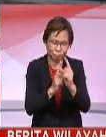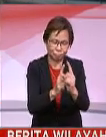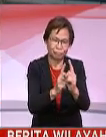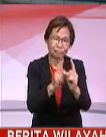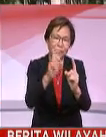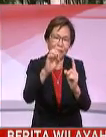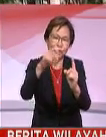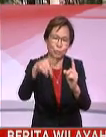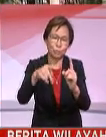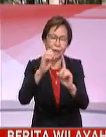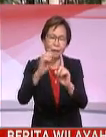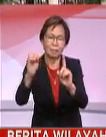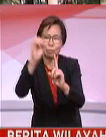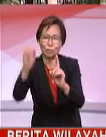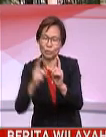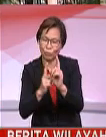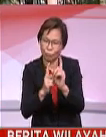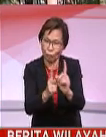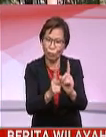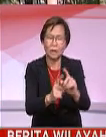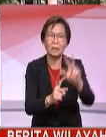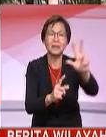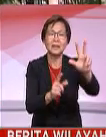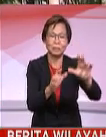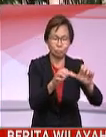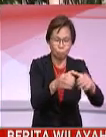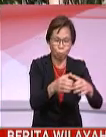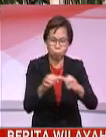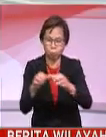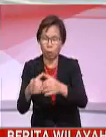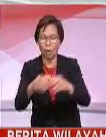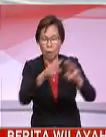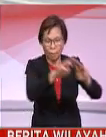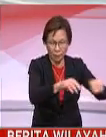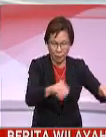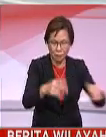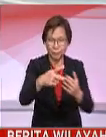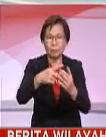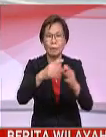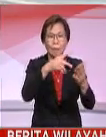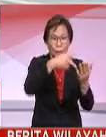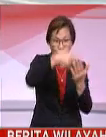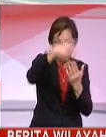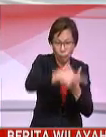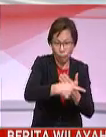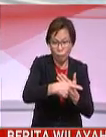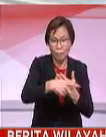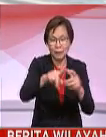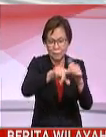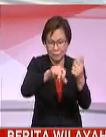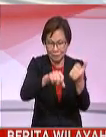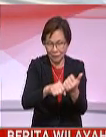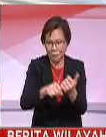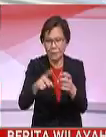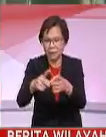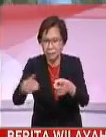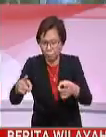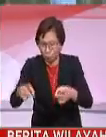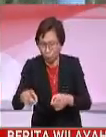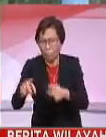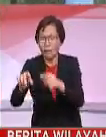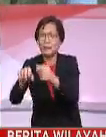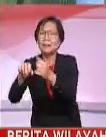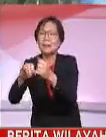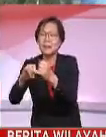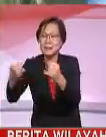sepenuhnya SOP. Antara tiga kategori tersebut adalah pelajar program pengajian peringkat sijil, diploma,